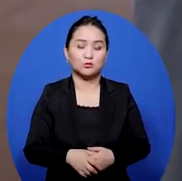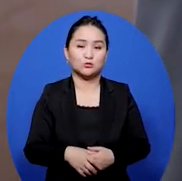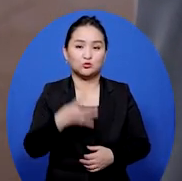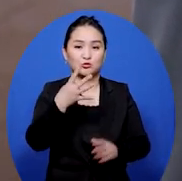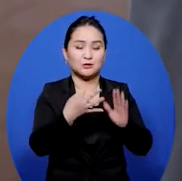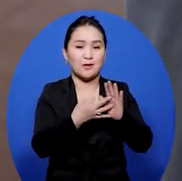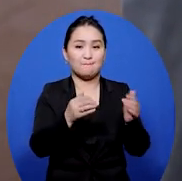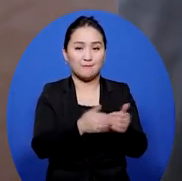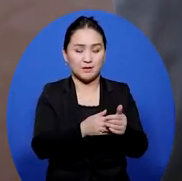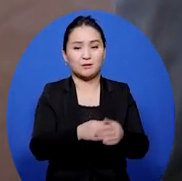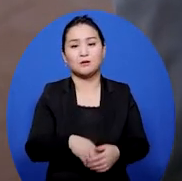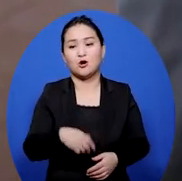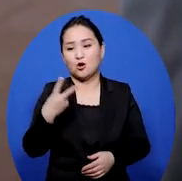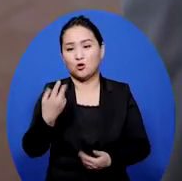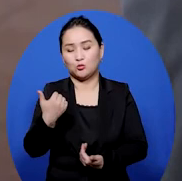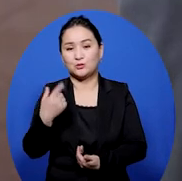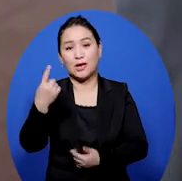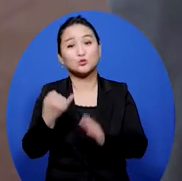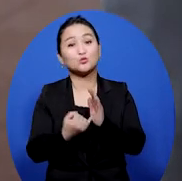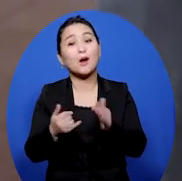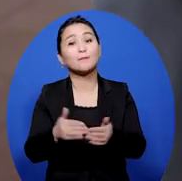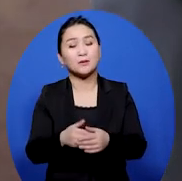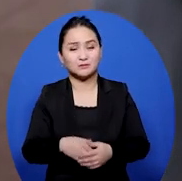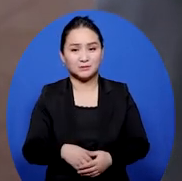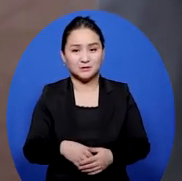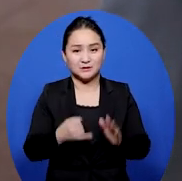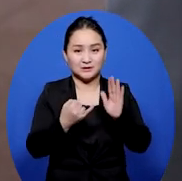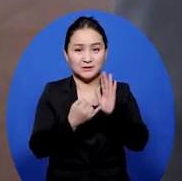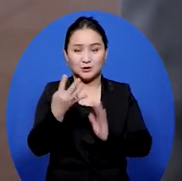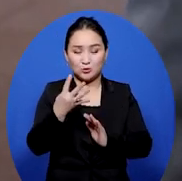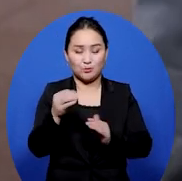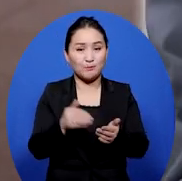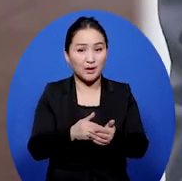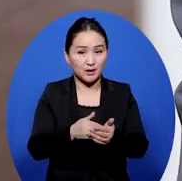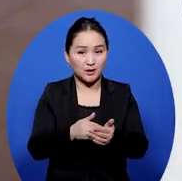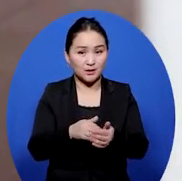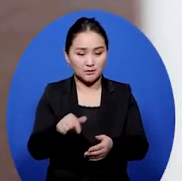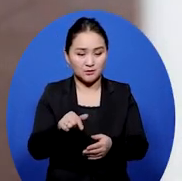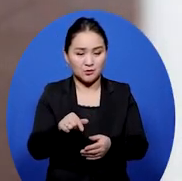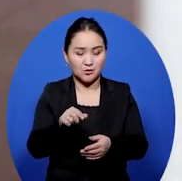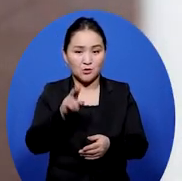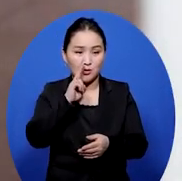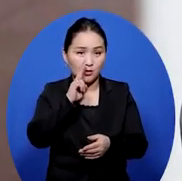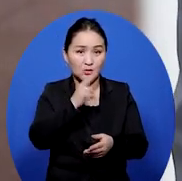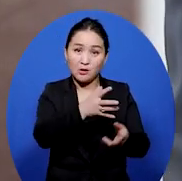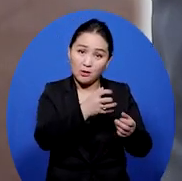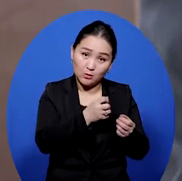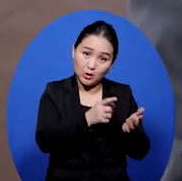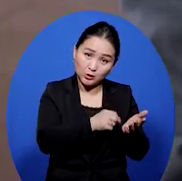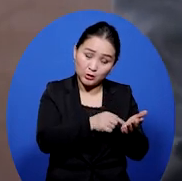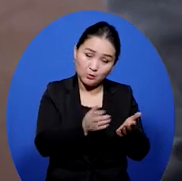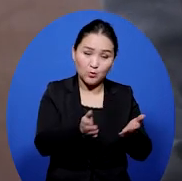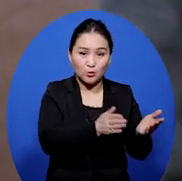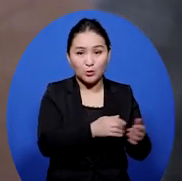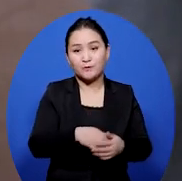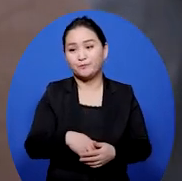48 мянган. За дээр нь 2 хүүхдийн 16 мянган ингээд 64 мянган төгрөгийн хүнсний бүтээгдэхүүн авах хэрэгтэй байна уу? Хөдөлмөрийн